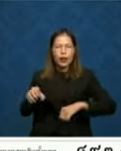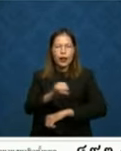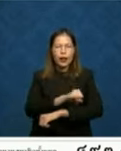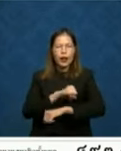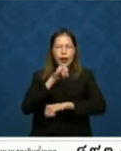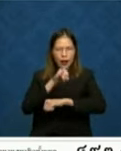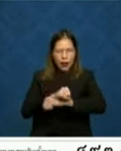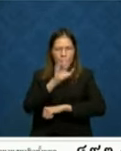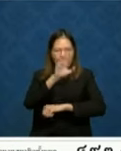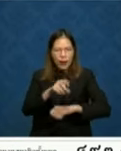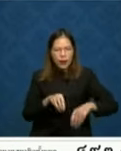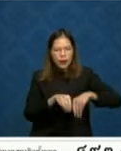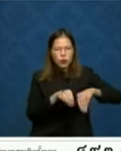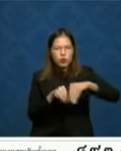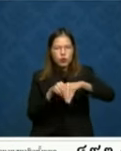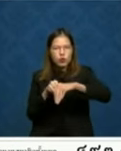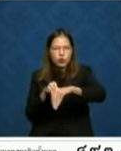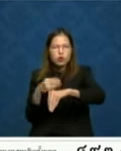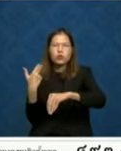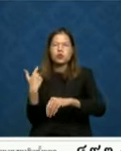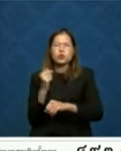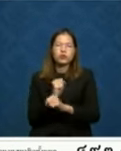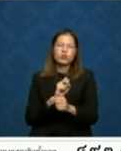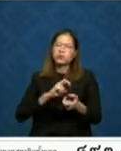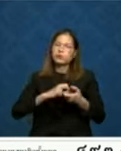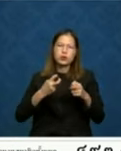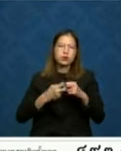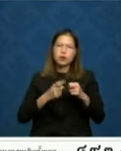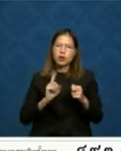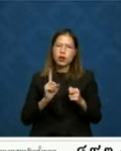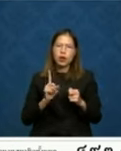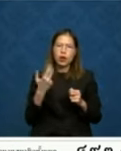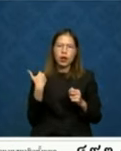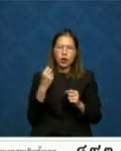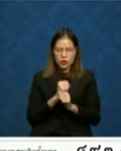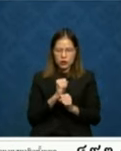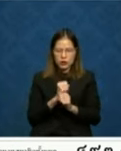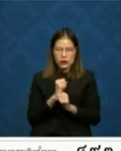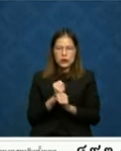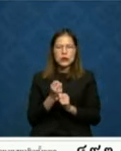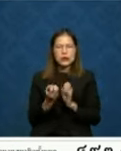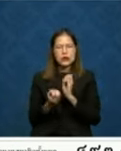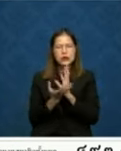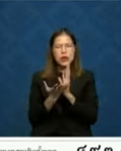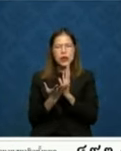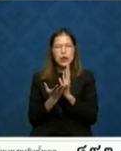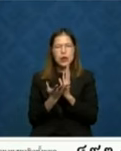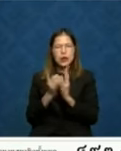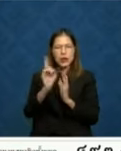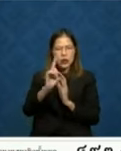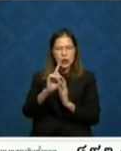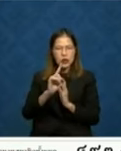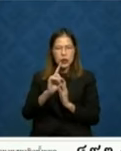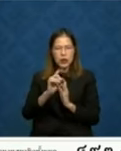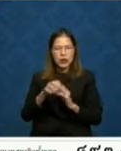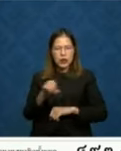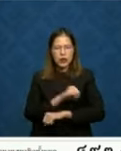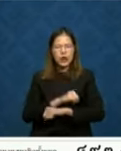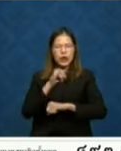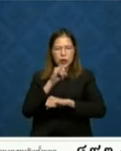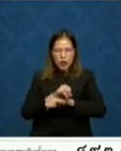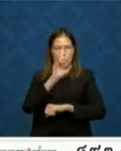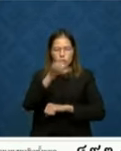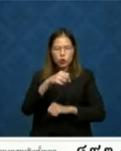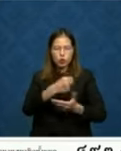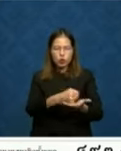สูบจึงจะต้องเกิดขึ้นจากสภาพปัญหาเกิดจากความเดือดร้อนแล้วพี่น้องชาวไร่ยาสูบก็ต้องขนขว